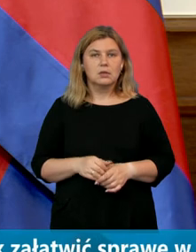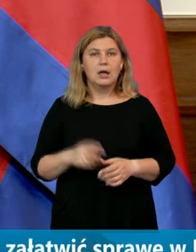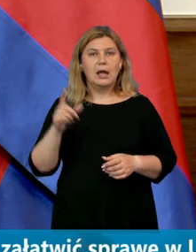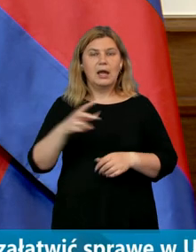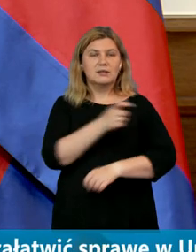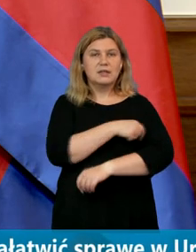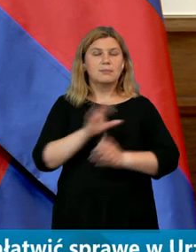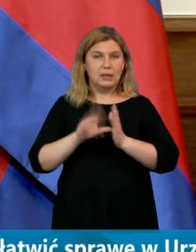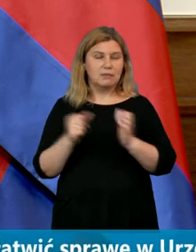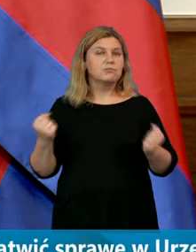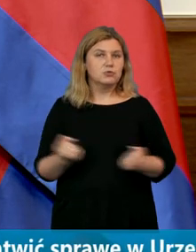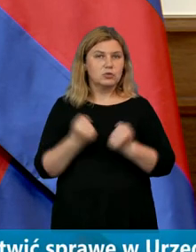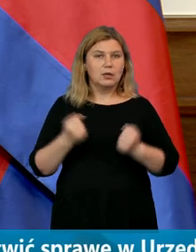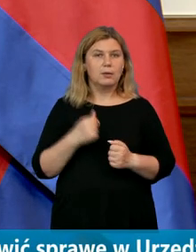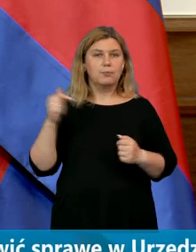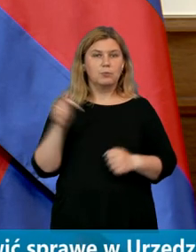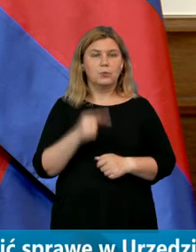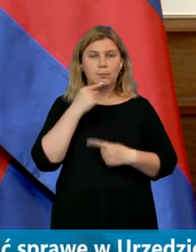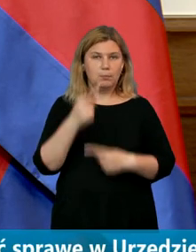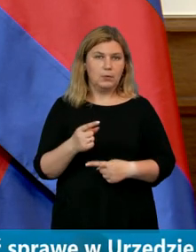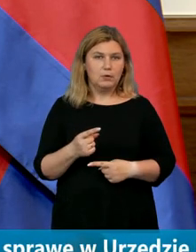działa. Muszę powiedzieć, że